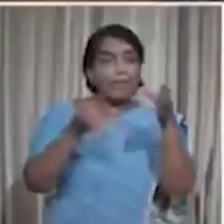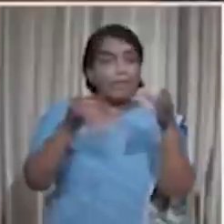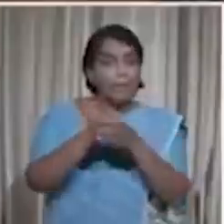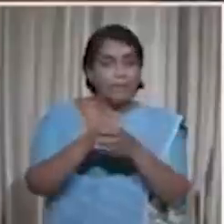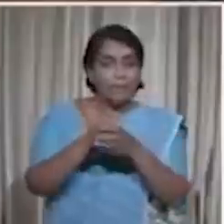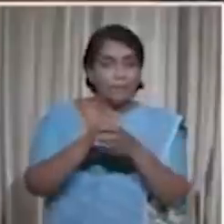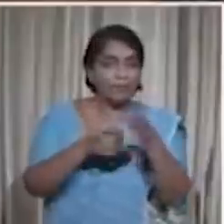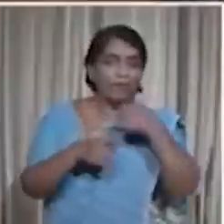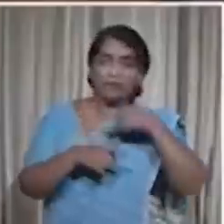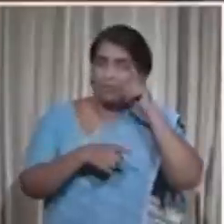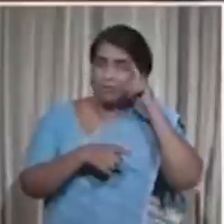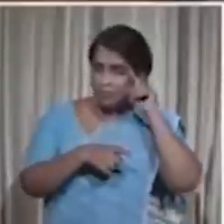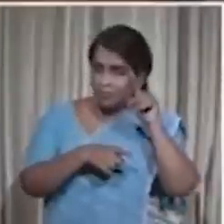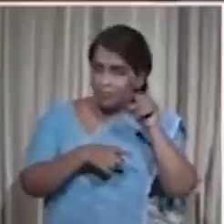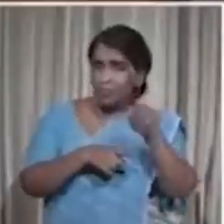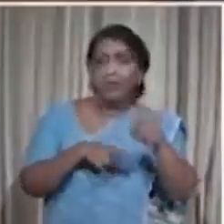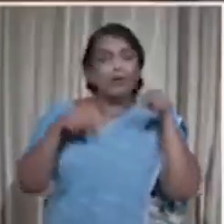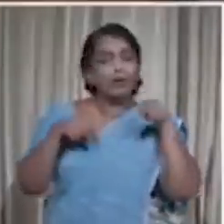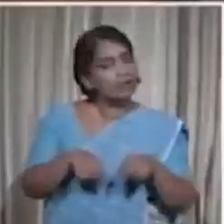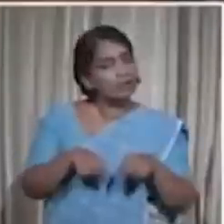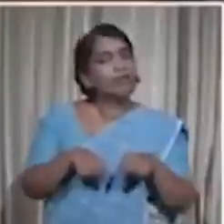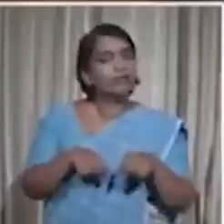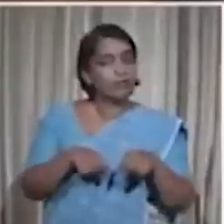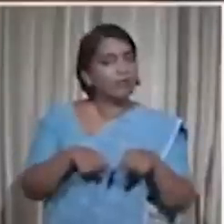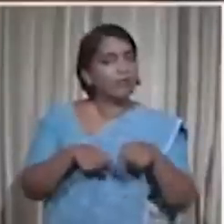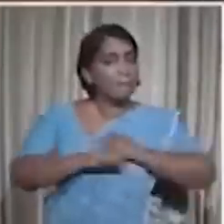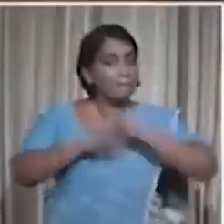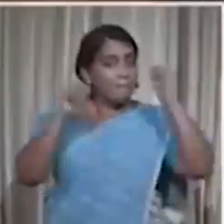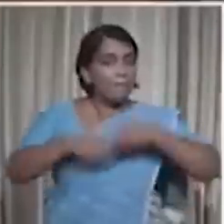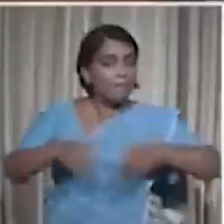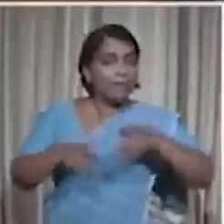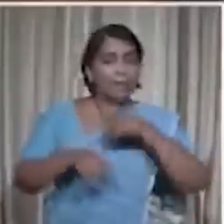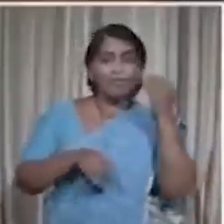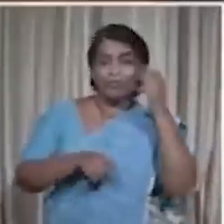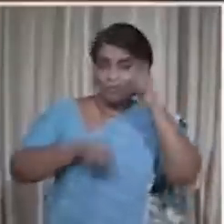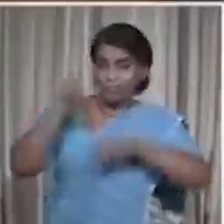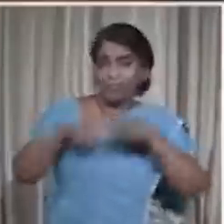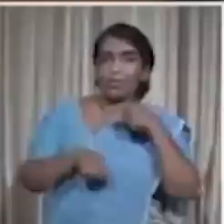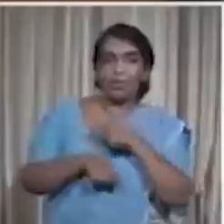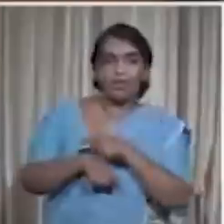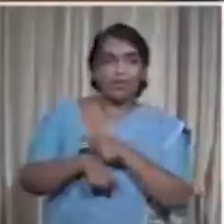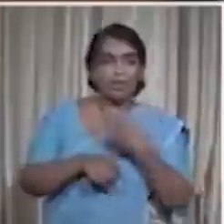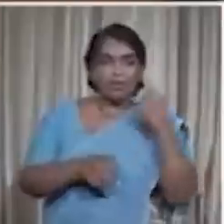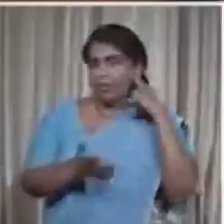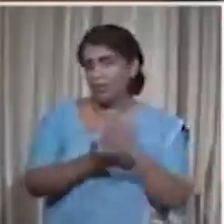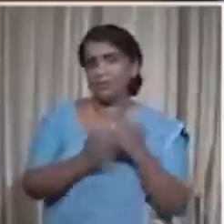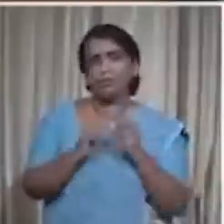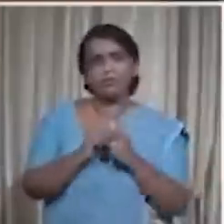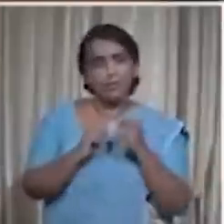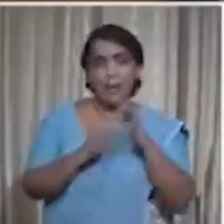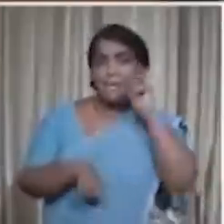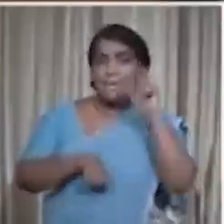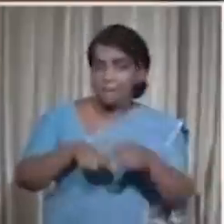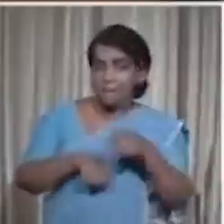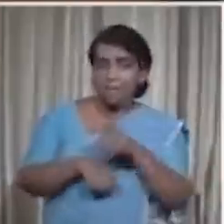அல்ல. இன்று பாதையில் நின்று போராடுபவர்கள் சாதாரண குடிமக்கள், மிக கஷ்டத்தோடு வாழ்பவர்கள், துக்கத்திலே துயரத்திலே மக்களுடைய